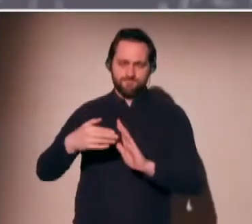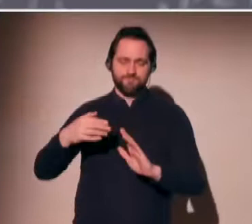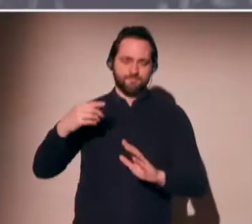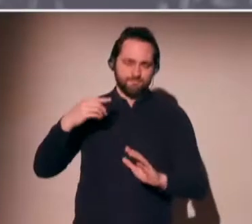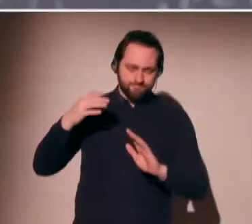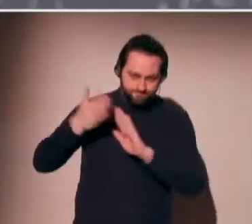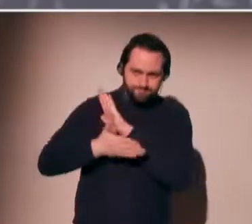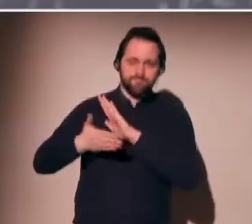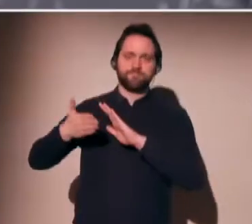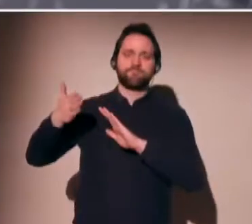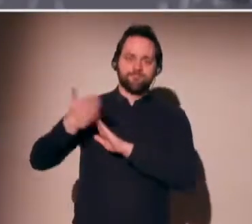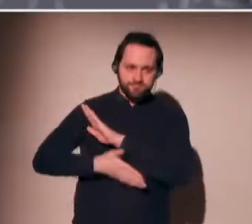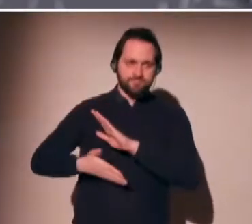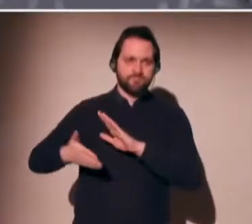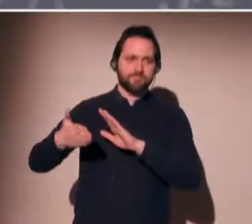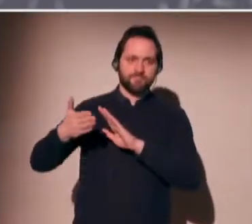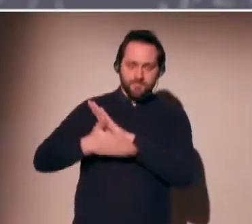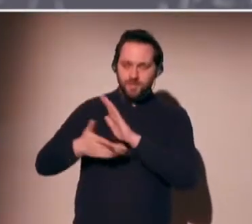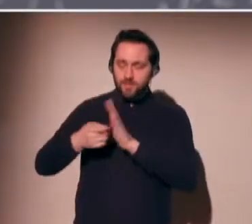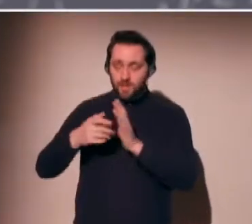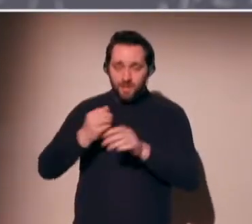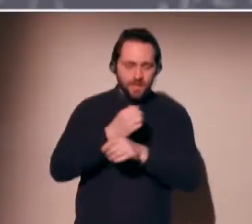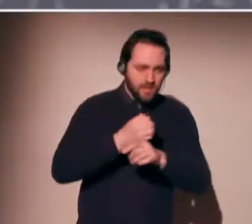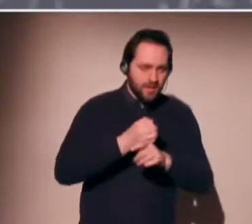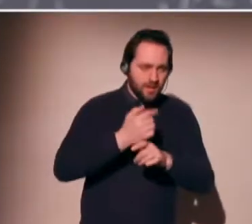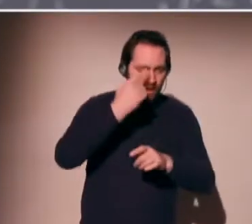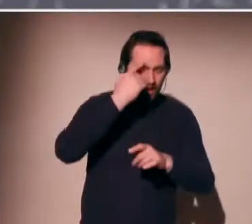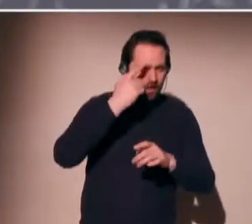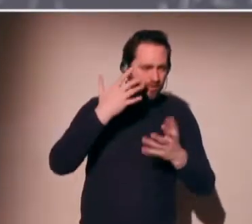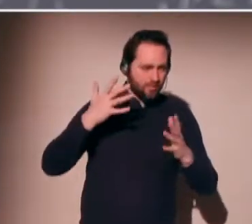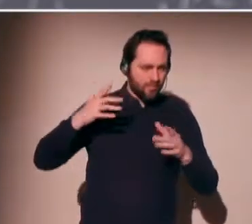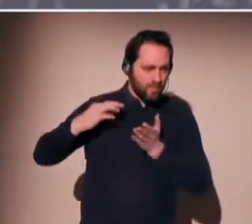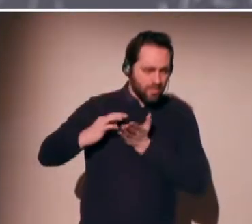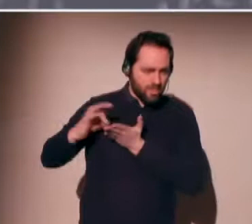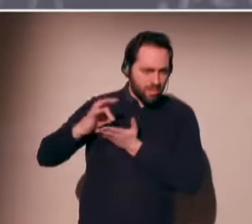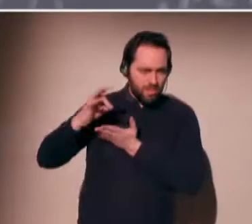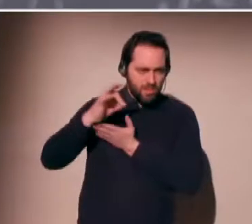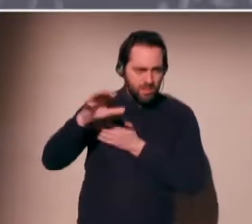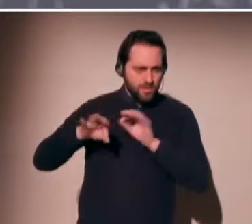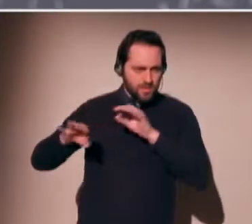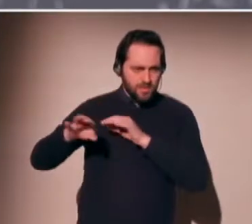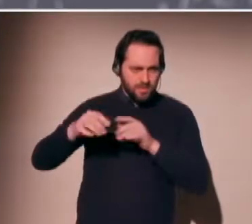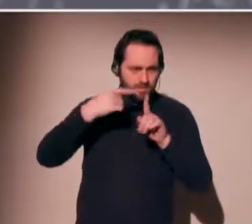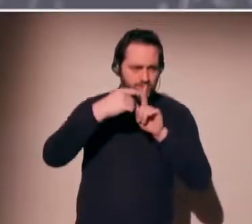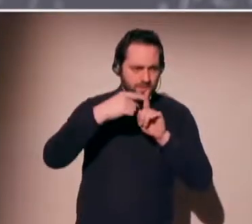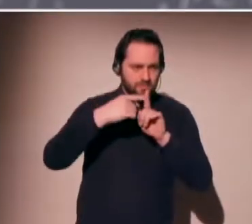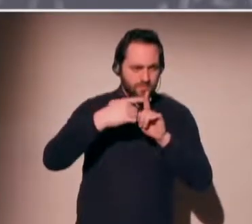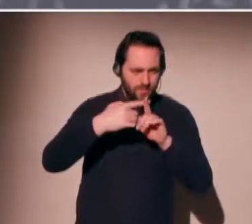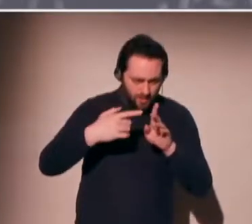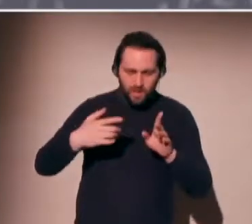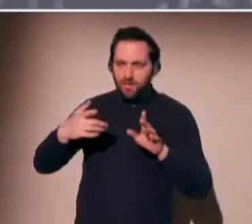récompense, positive ou négative, eh bien, en fin de compte, peut-être que je peux apprendre à effectuer cette tâche correctement. Ça peut